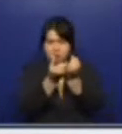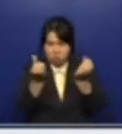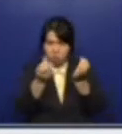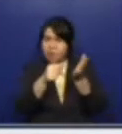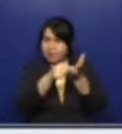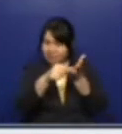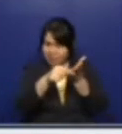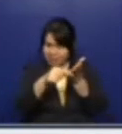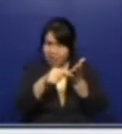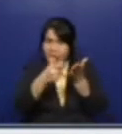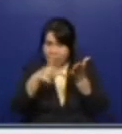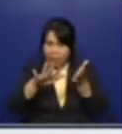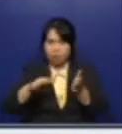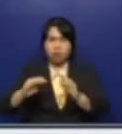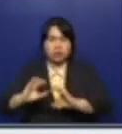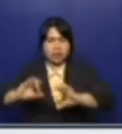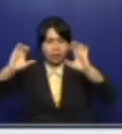ภา